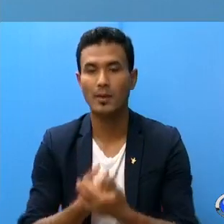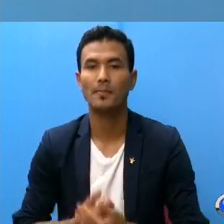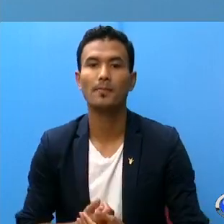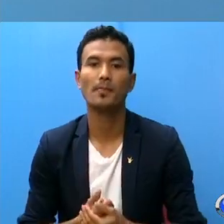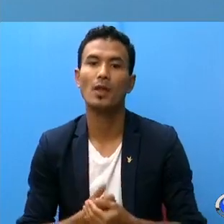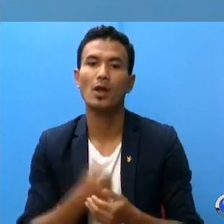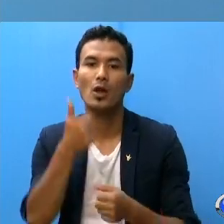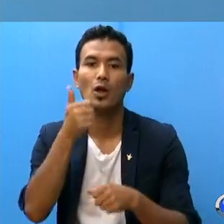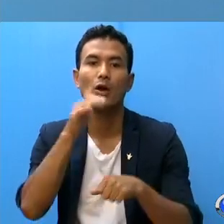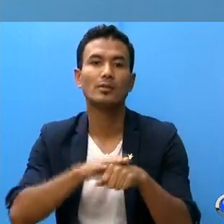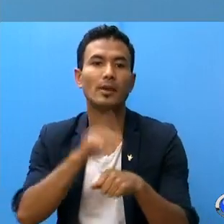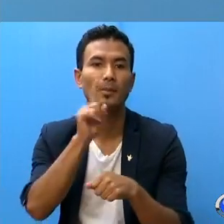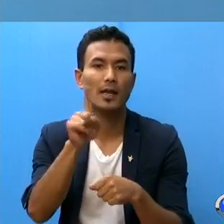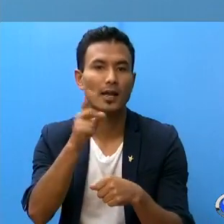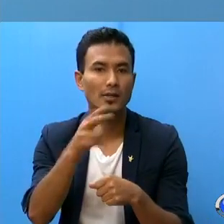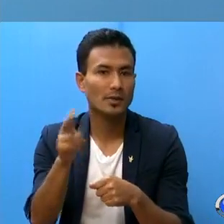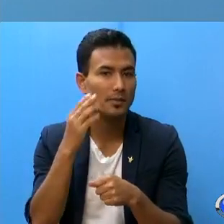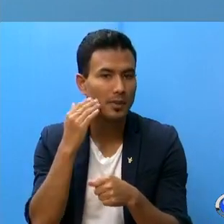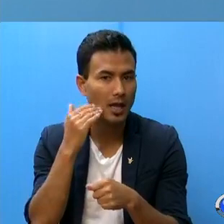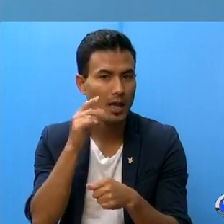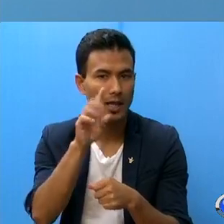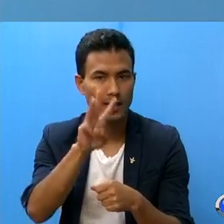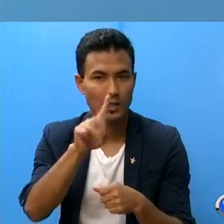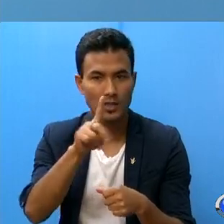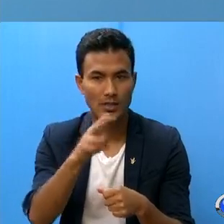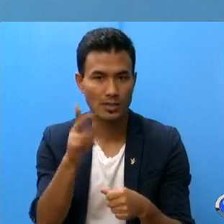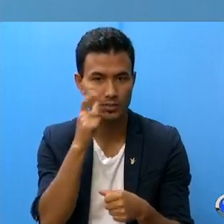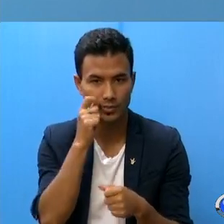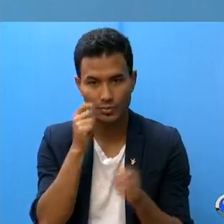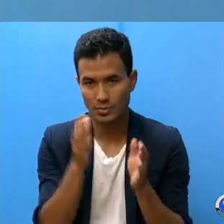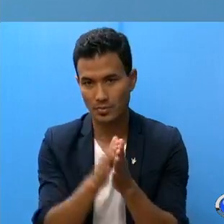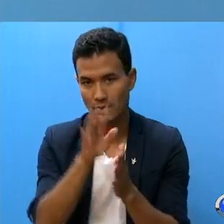अच्छाम का एकार जना महिला र एकतिस जना